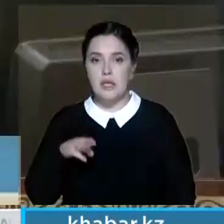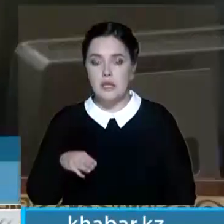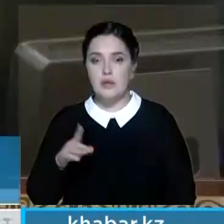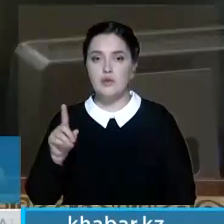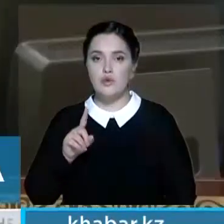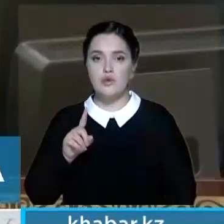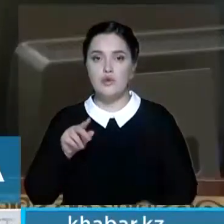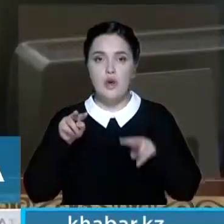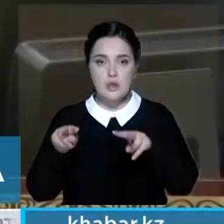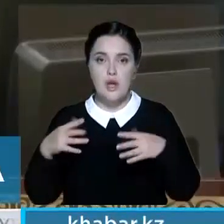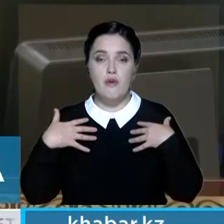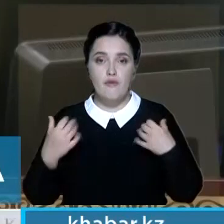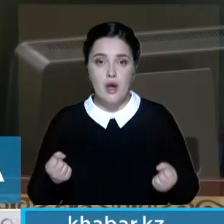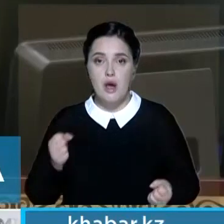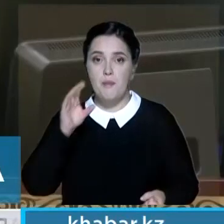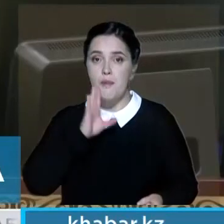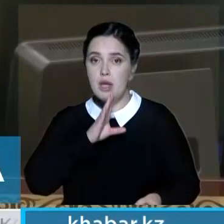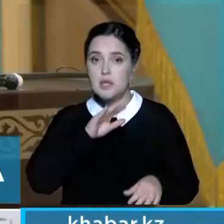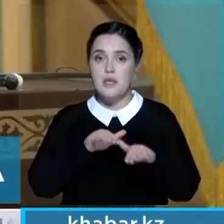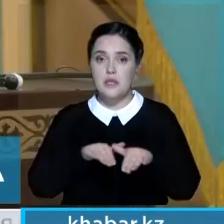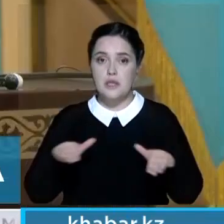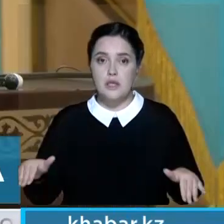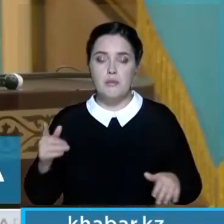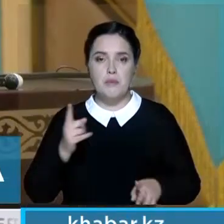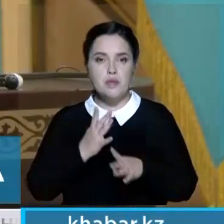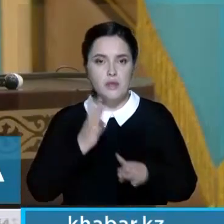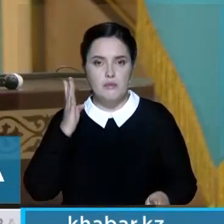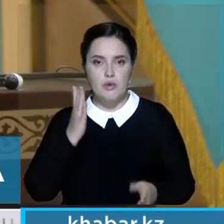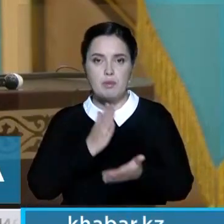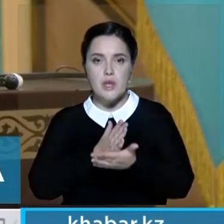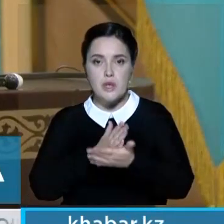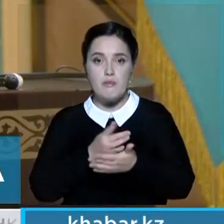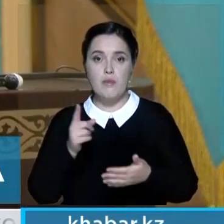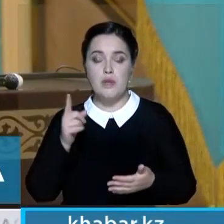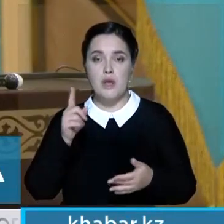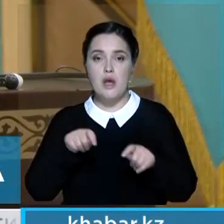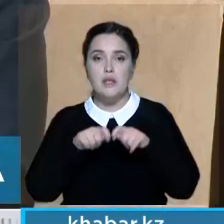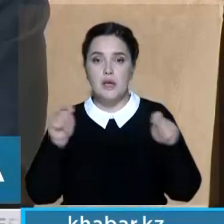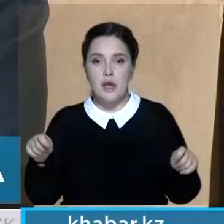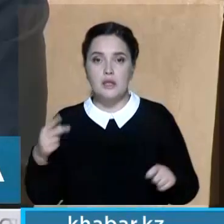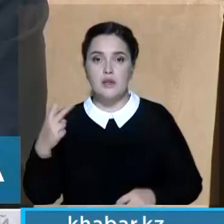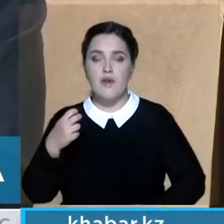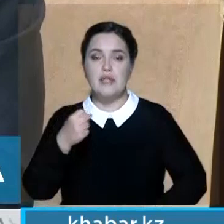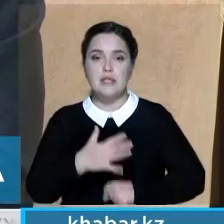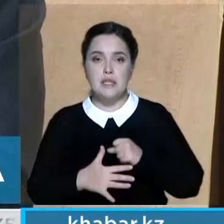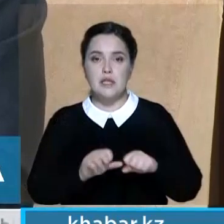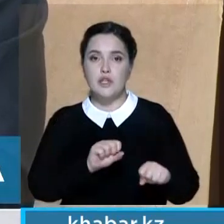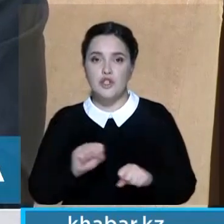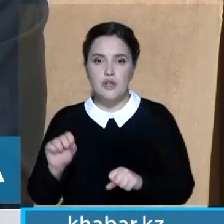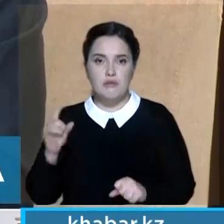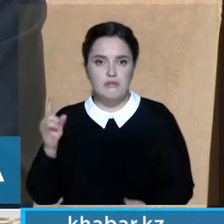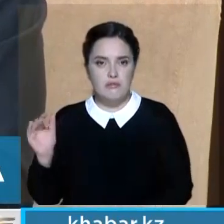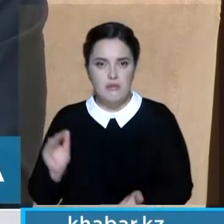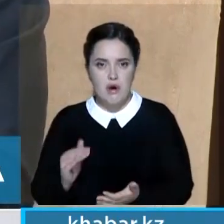Гениат отметила, охрана здоровья матерей и детей относится к их приоритетному направлению. Для этого в стране открыты 20 центров